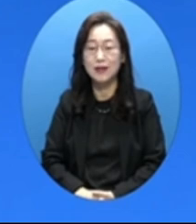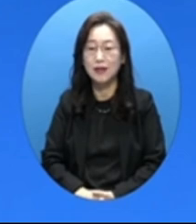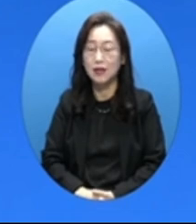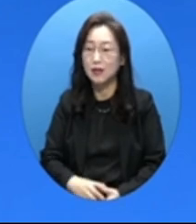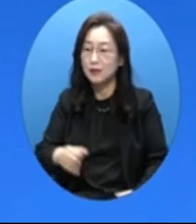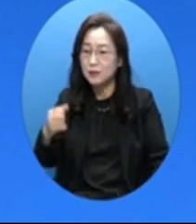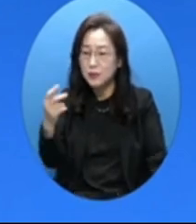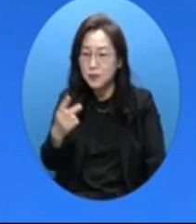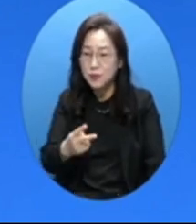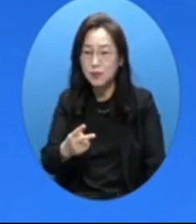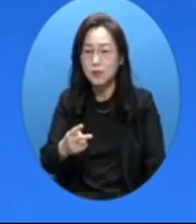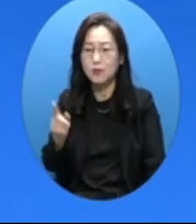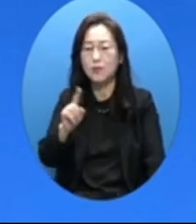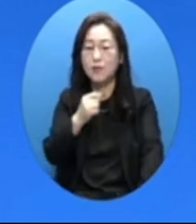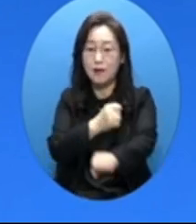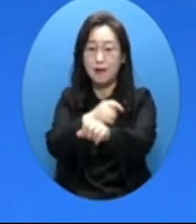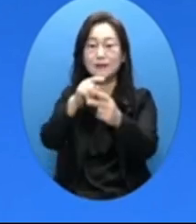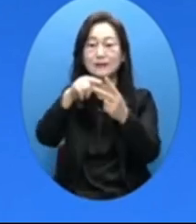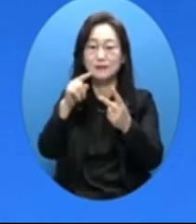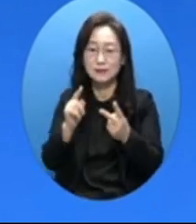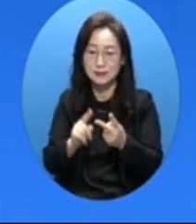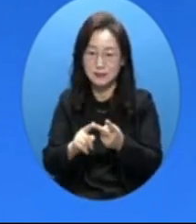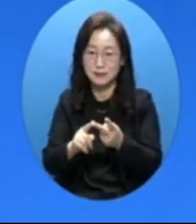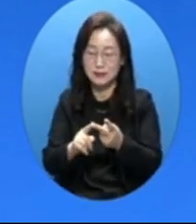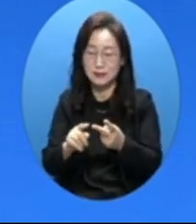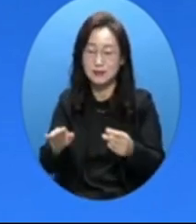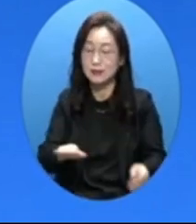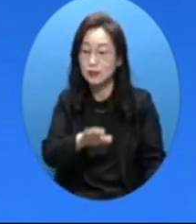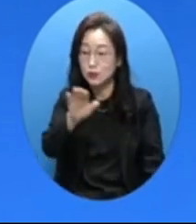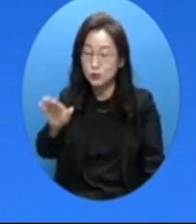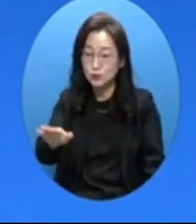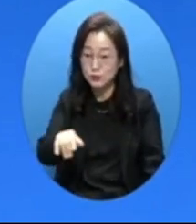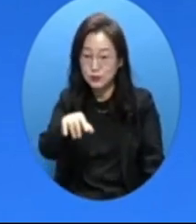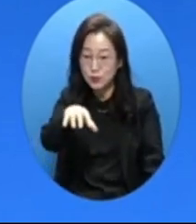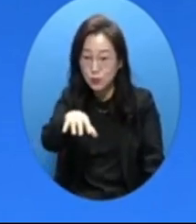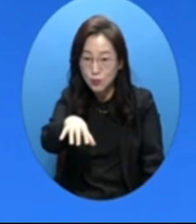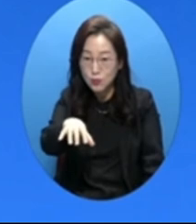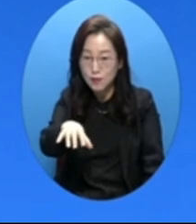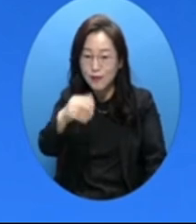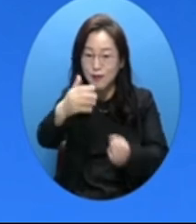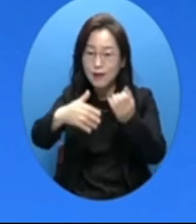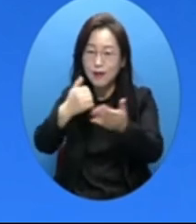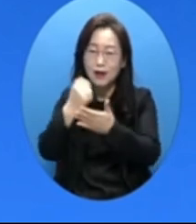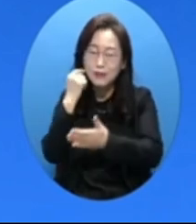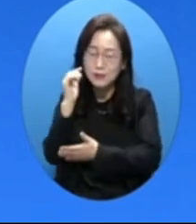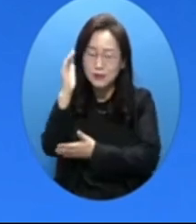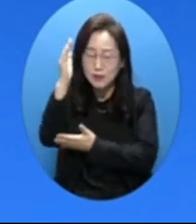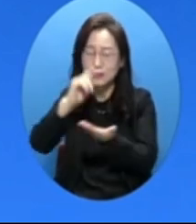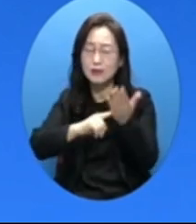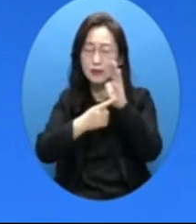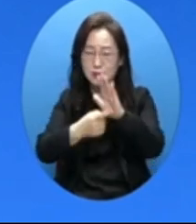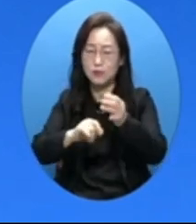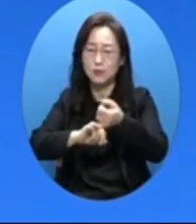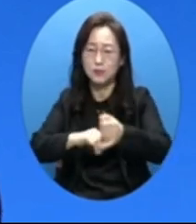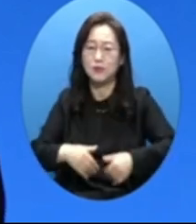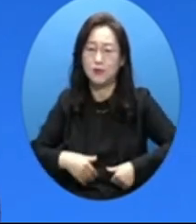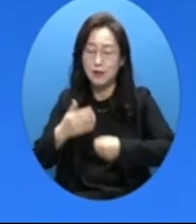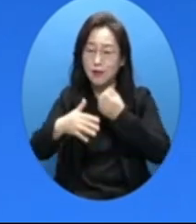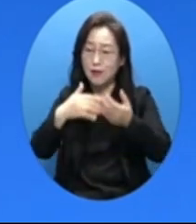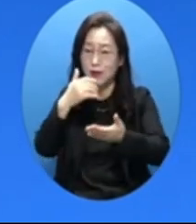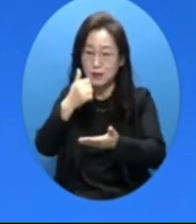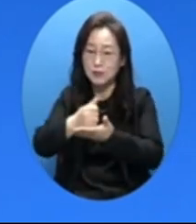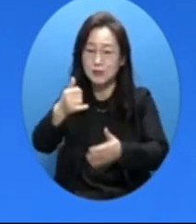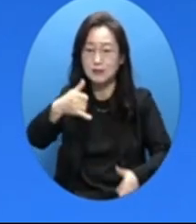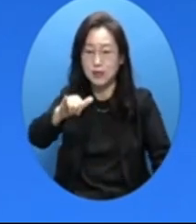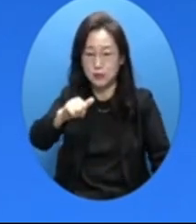무엇보다도 우리가 무엇을 하든지간에 우리가 있는 곳에서 하나님 영광을 나타내는 것입니다 하나님의 자녀로 살아갈 때 가장 중요한 것은 내가